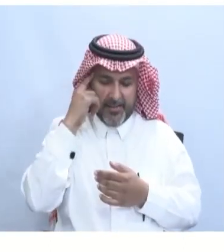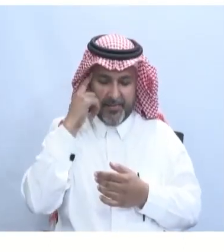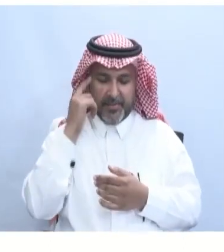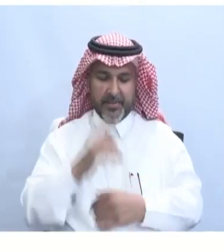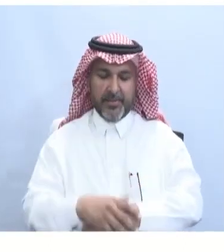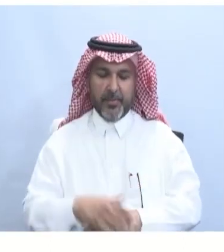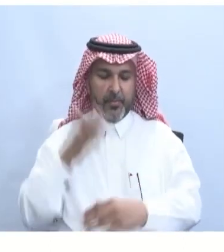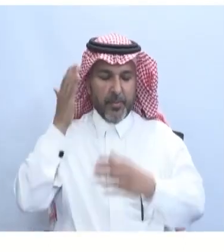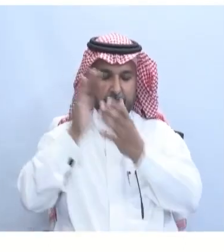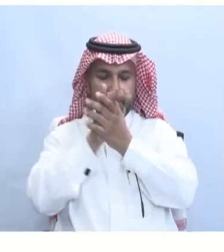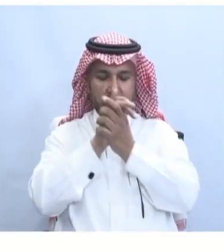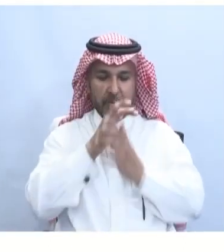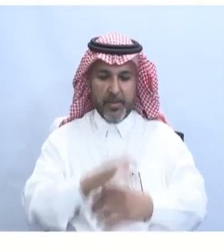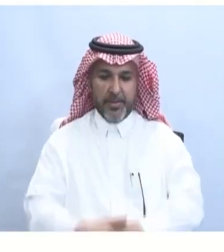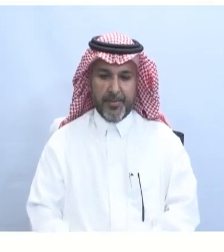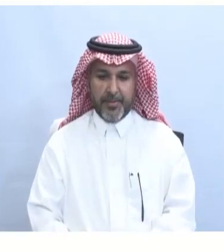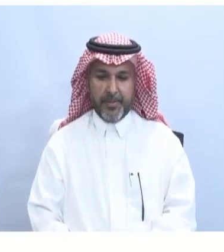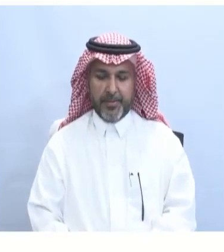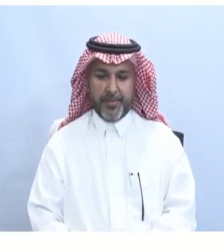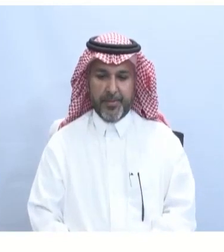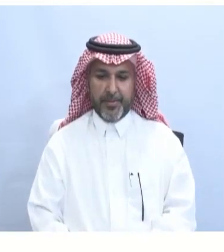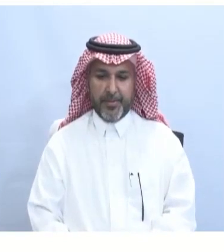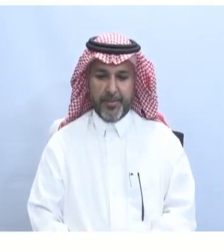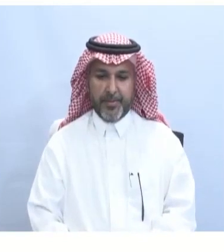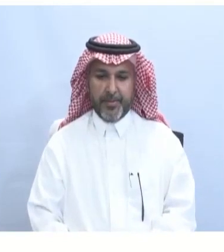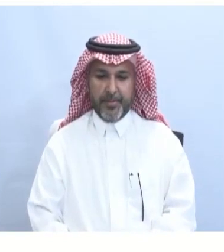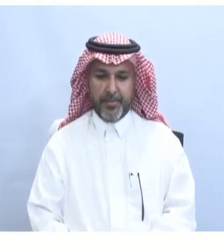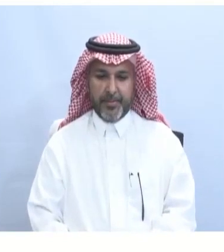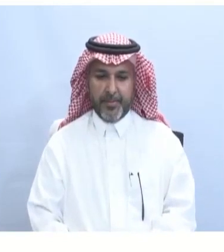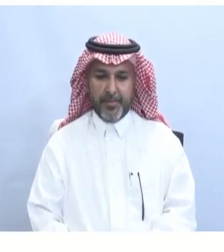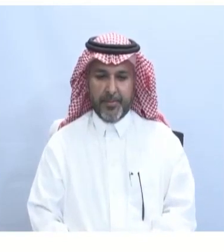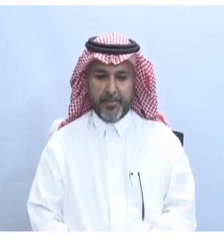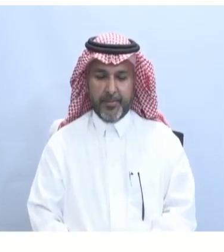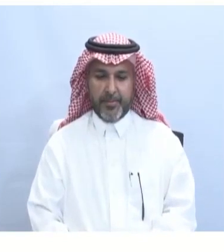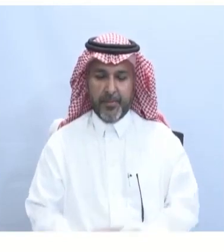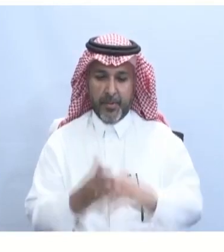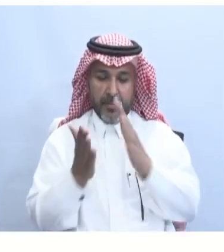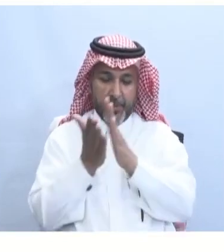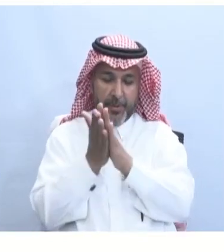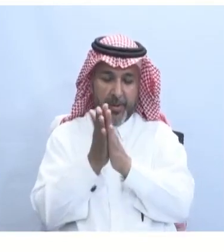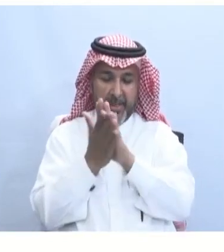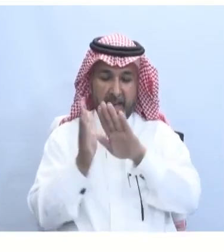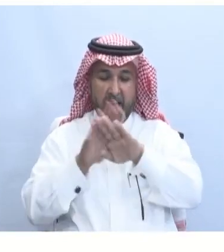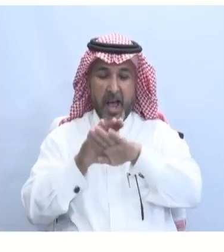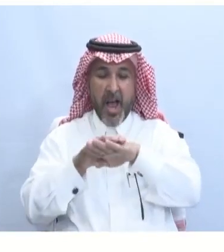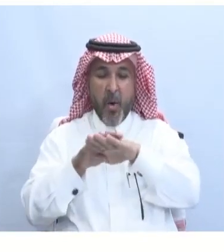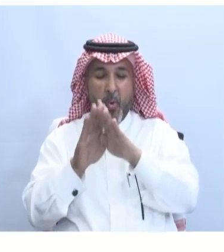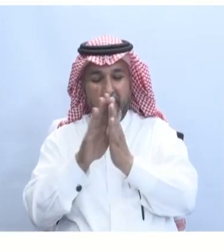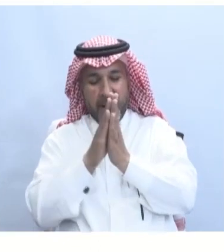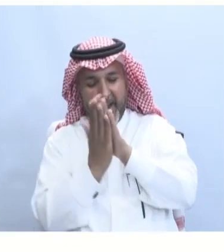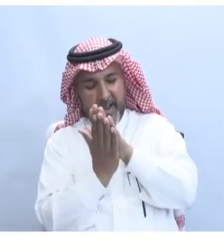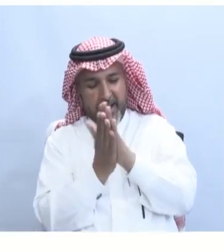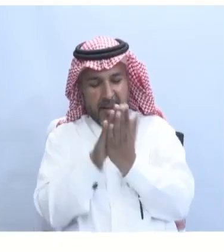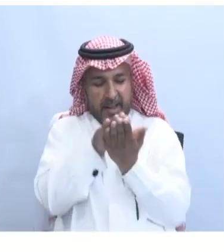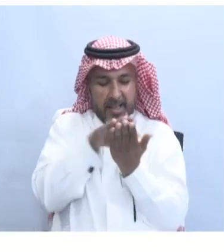ايضا على الوجه الاخر الله احد الله الصمد لم يلد ولم يولد ولم